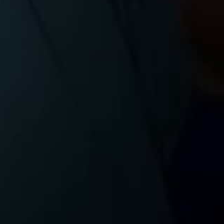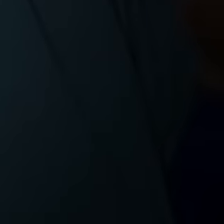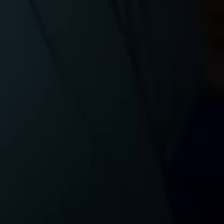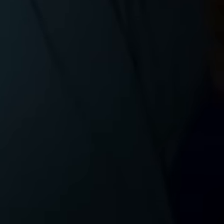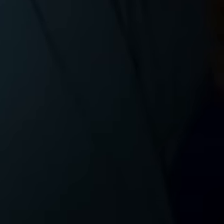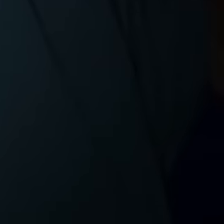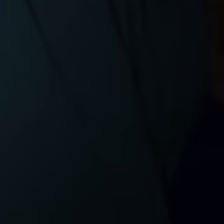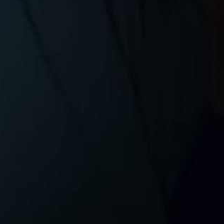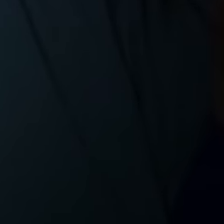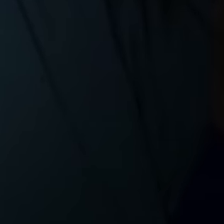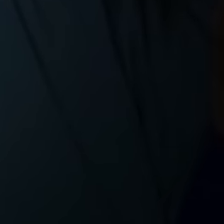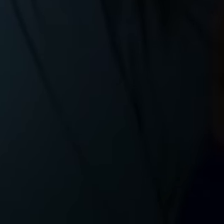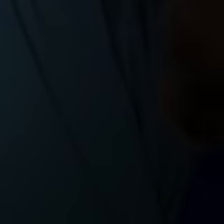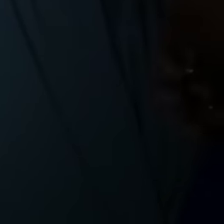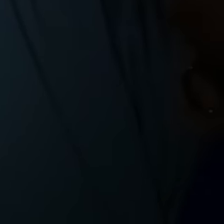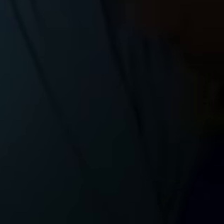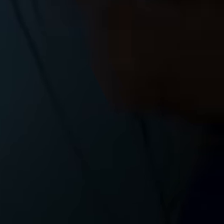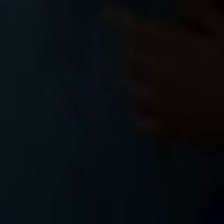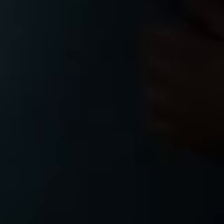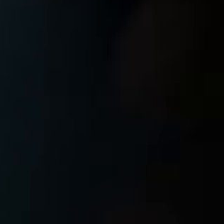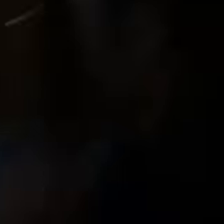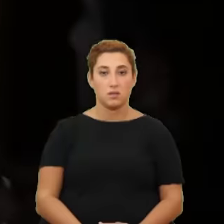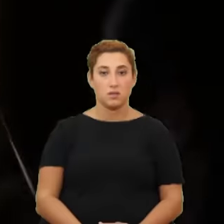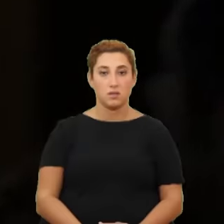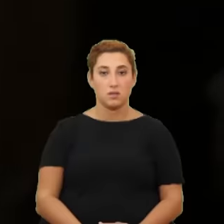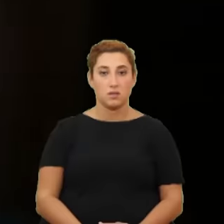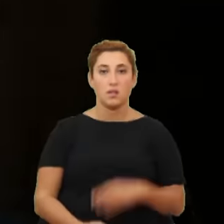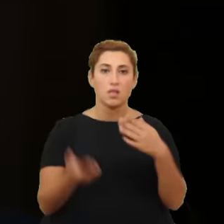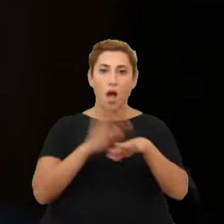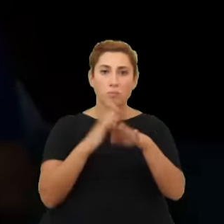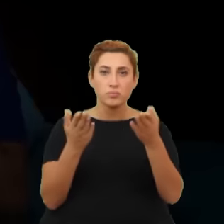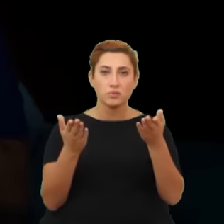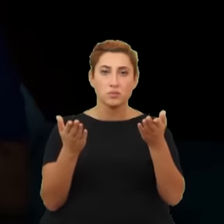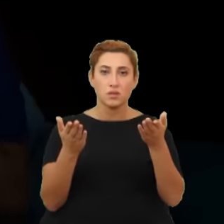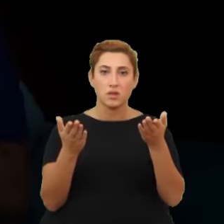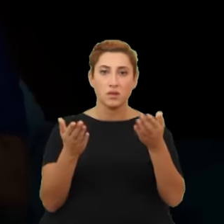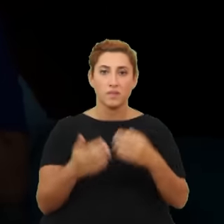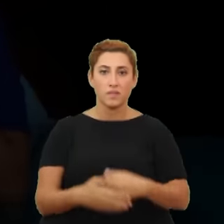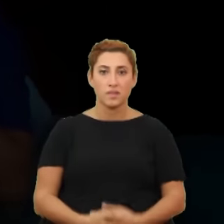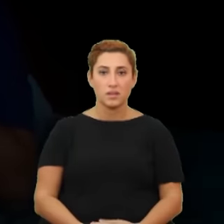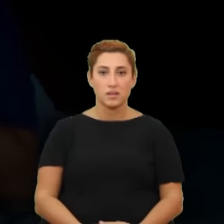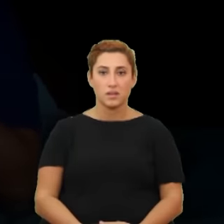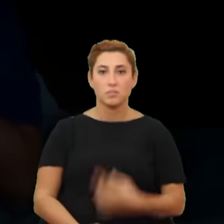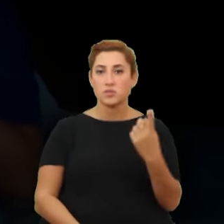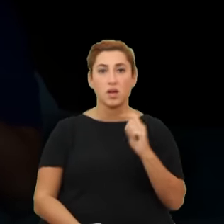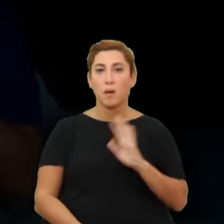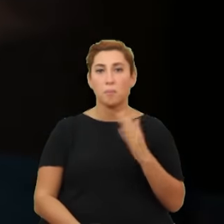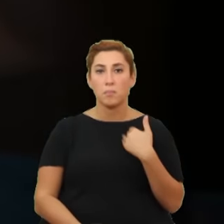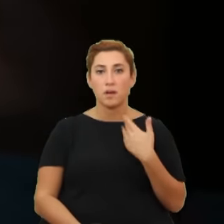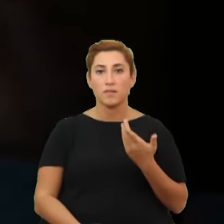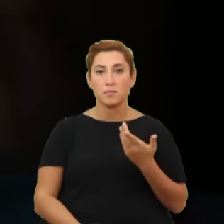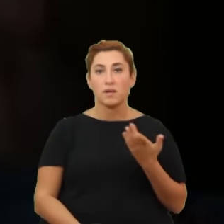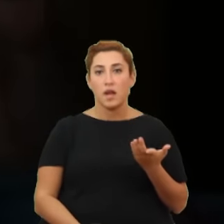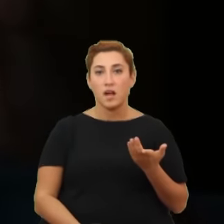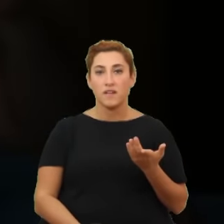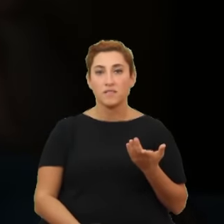kaşımaya götürmüştü ki gözleri birden fal taşı gibi açıldı. Ne yapıyorsun lan? Yok, bir şey yapmadım ya.